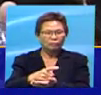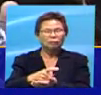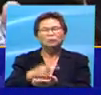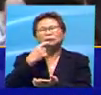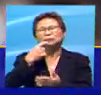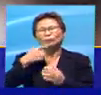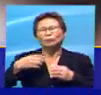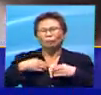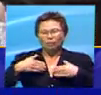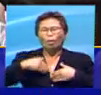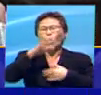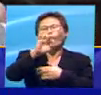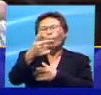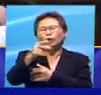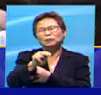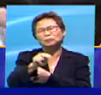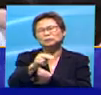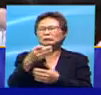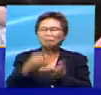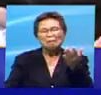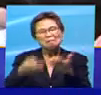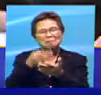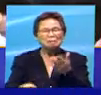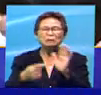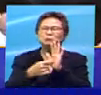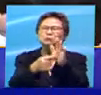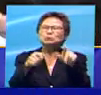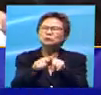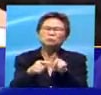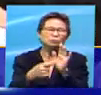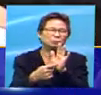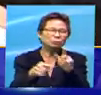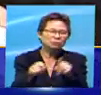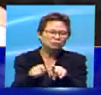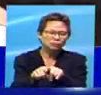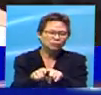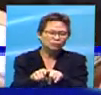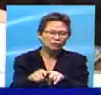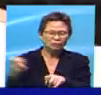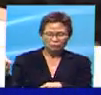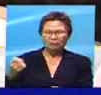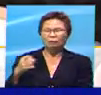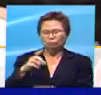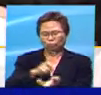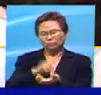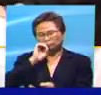berfungsi dah lah. Tak ada pertanda-tanda dia nak pergi. Dia just macam seolah-olah macam dia suruh kita orang